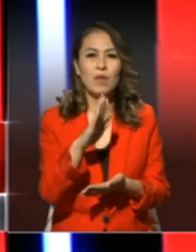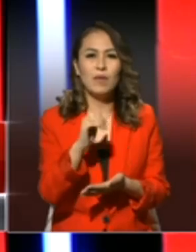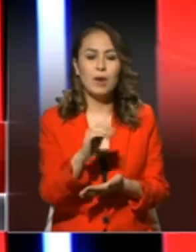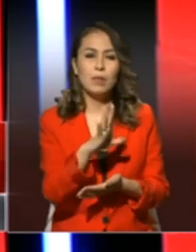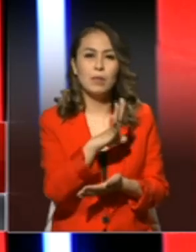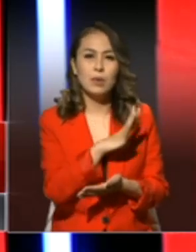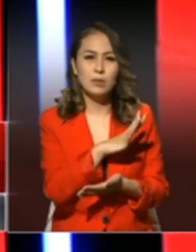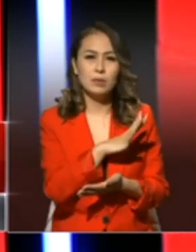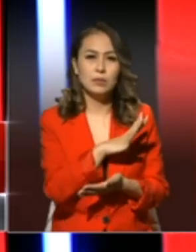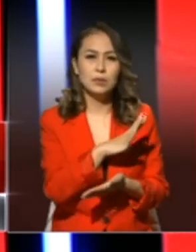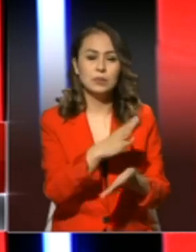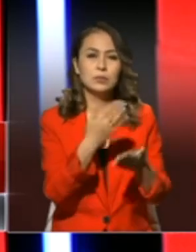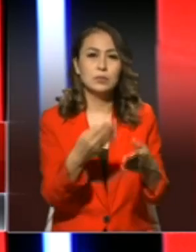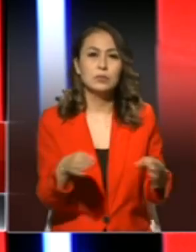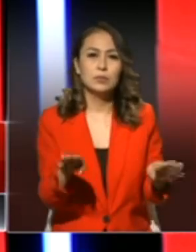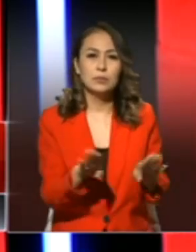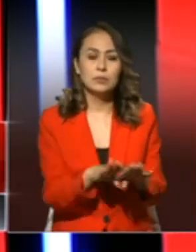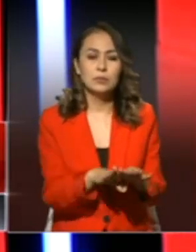пе? Иә. Онда